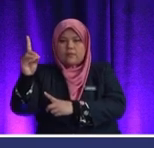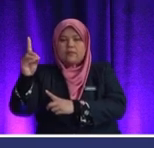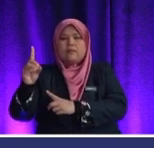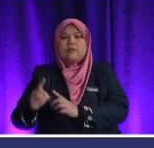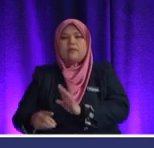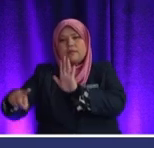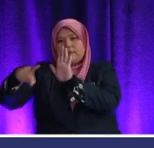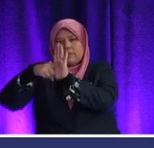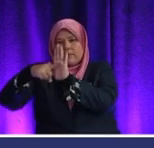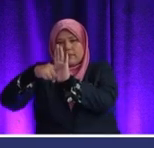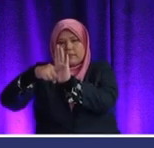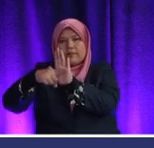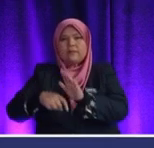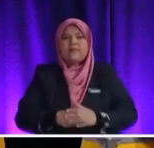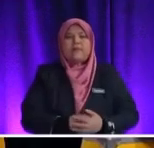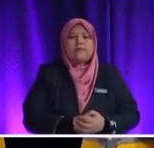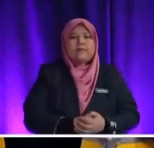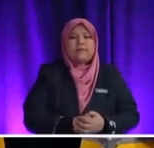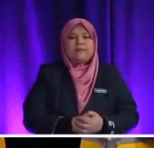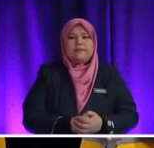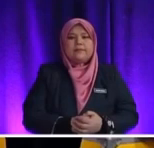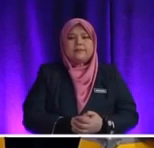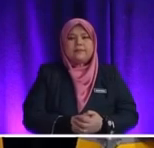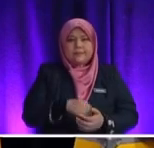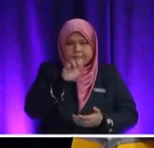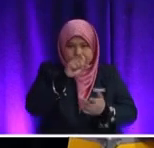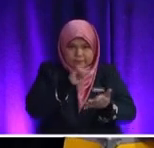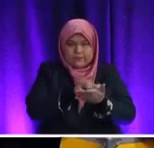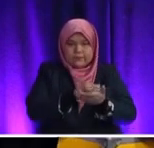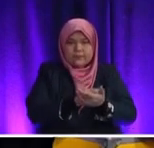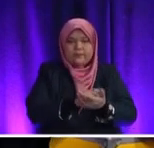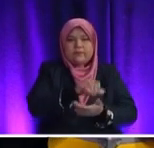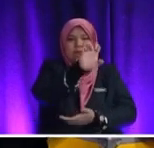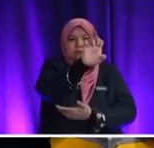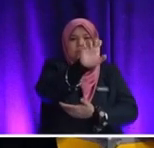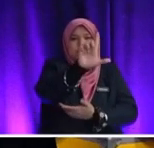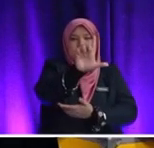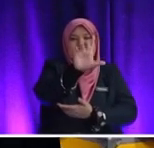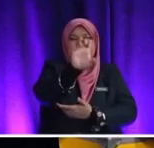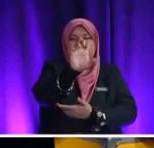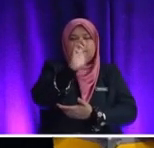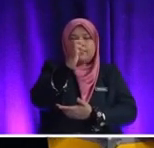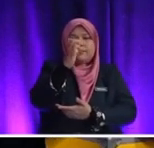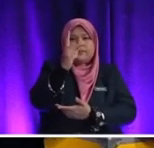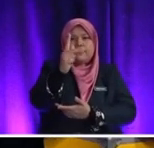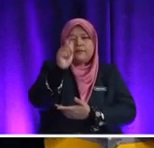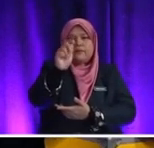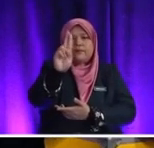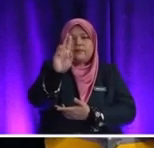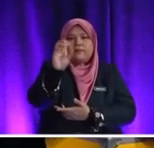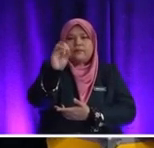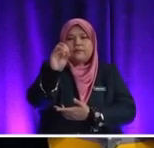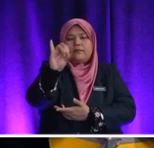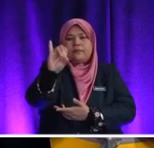kepada Terminal negatif Oke yaitu elektron sekitar elektrolit apanya dikatakan dengan elektrolit